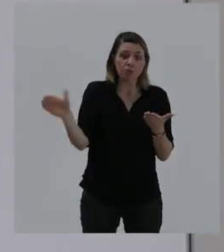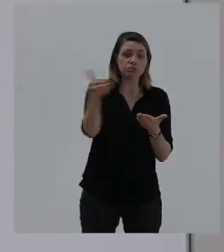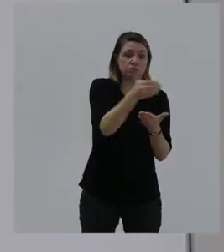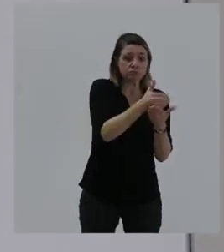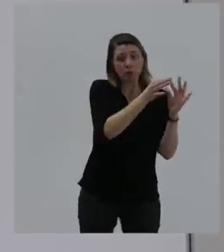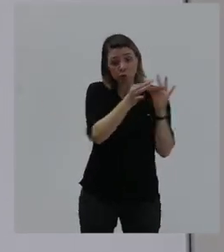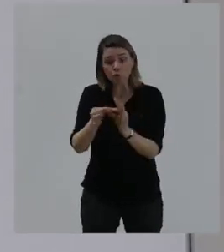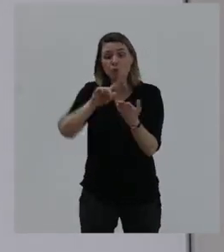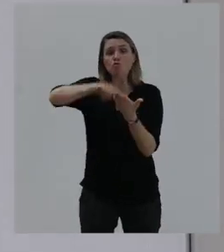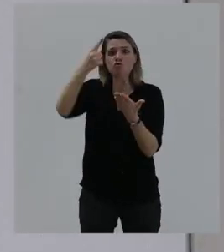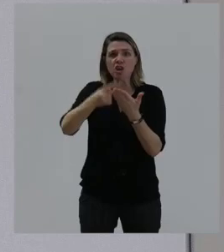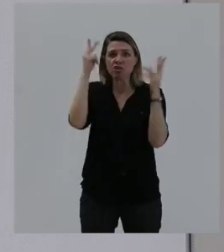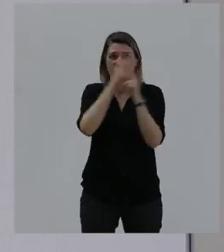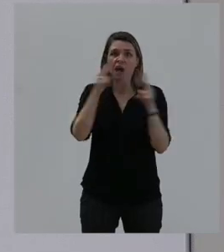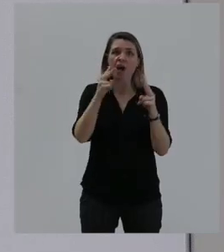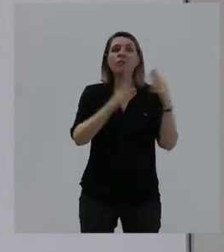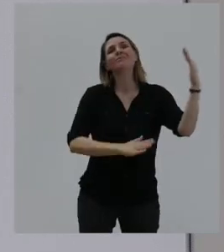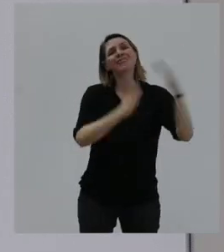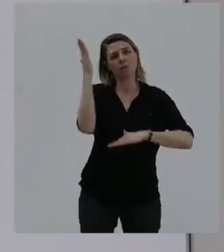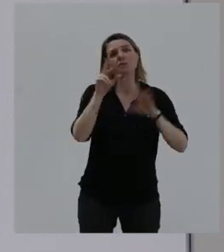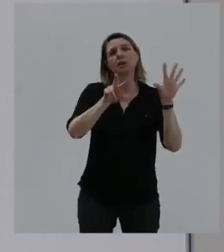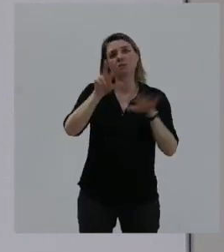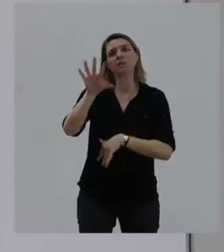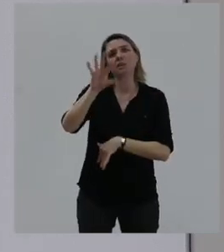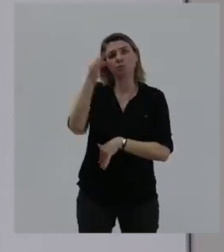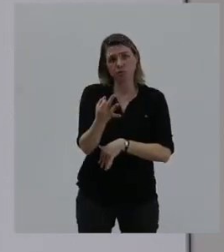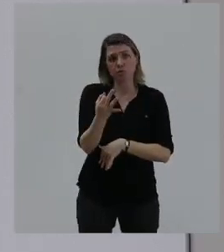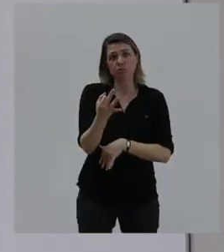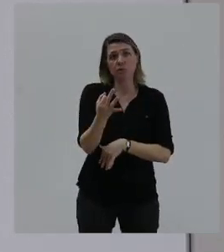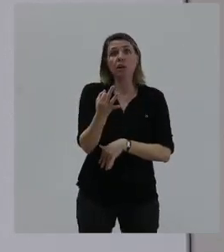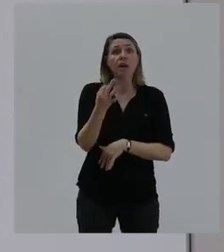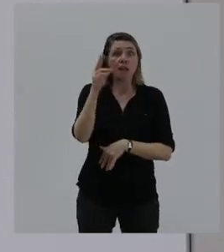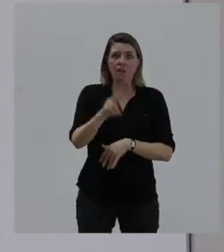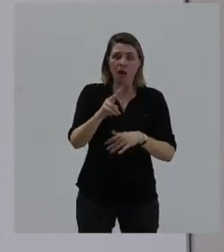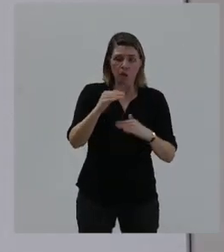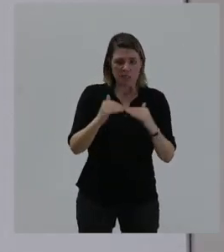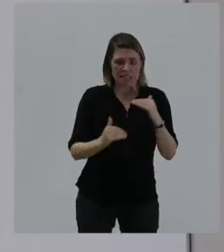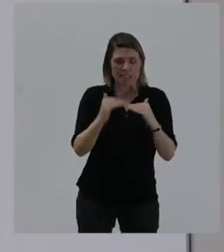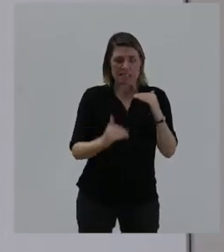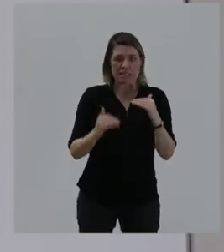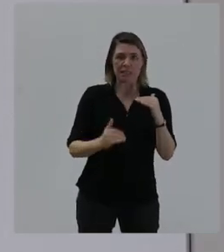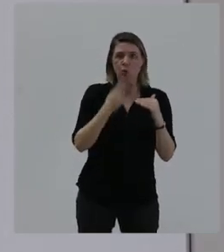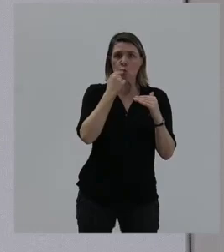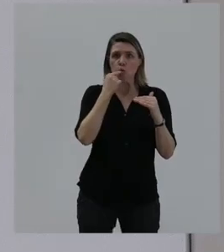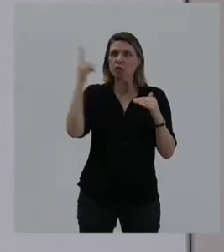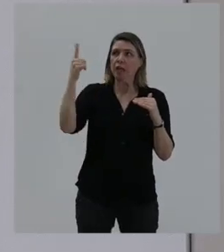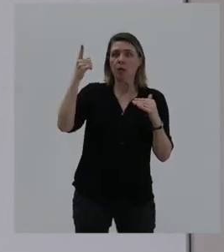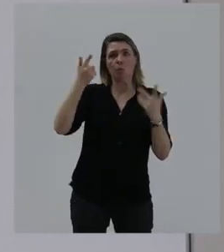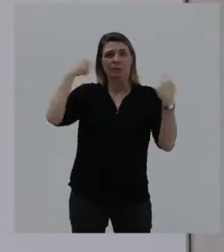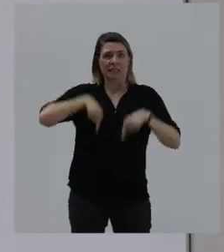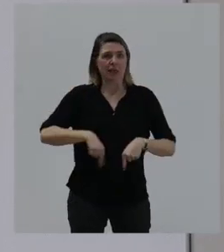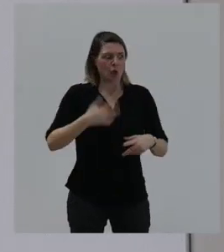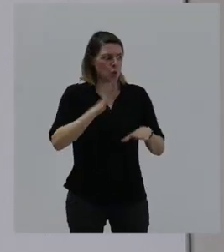budget général ont dépassé les 85%. Et nous étions vraiment dans le rouge et dans le viseur de toutes les autorités